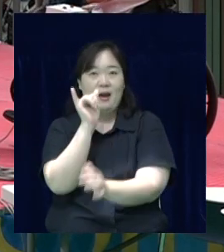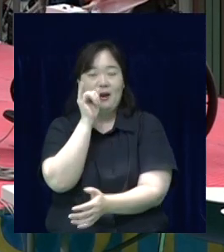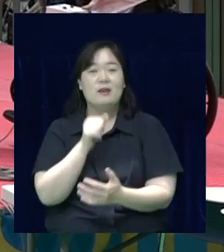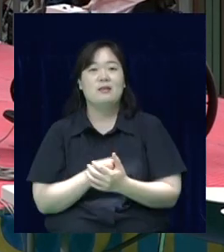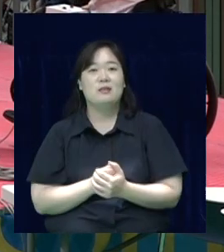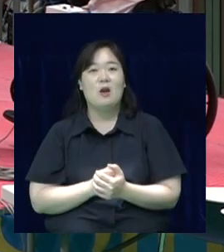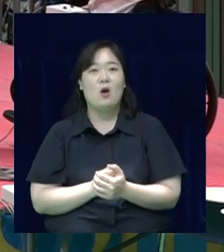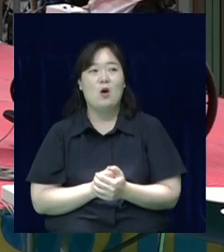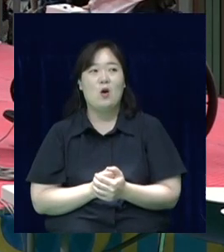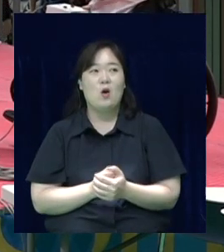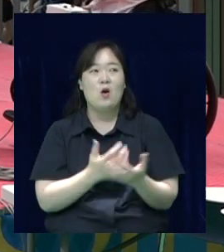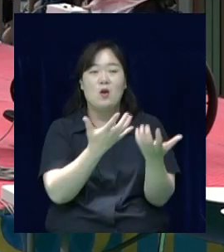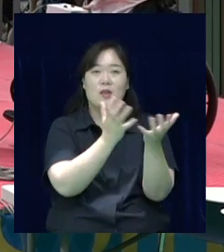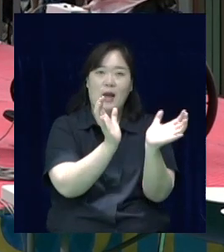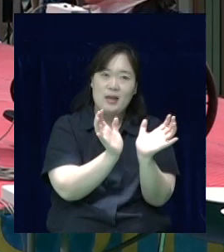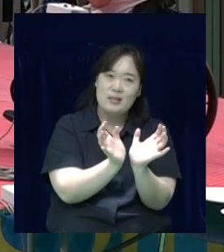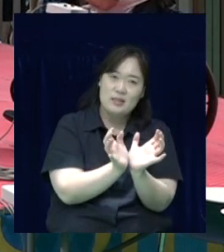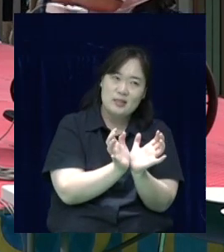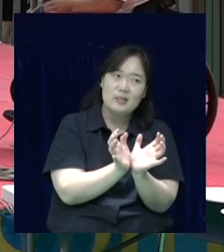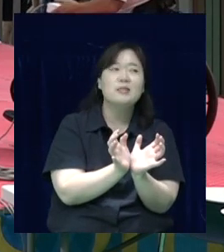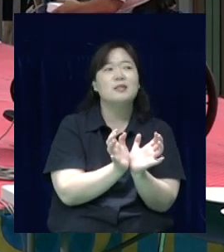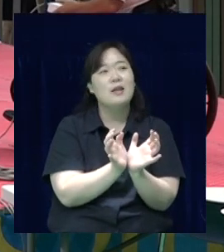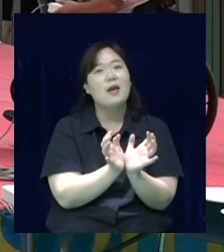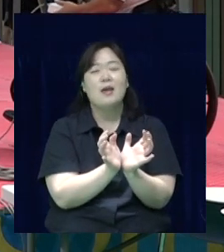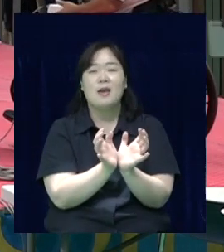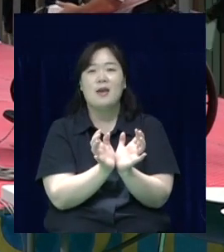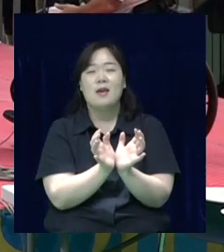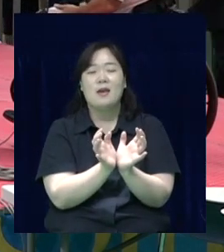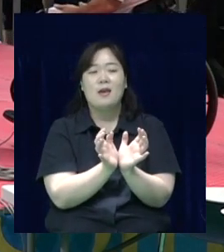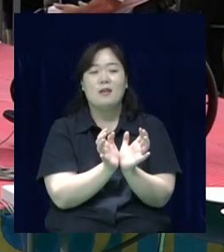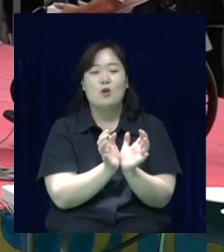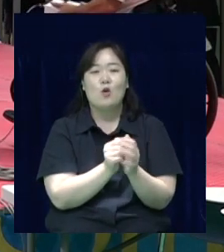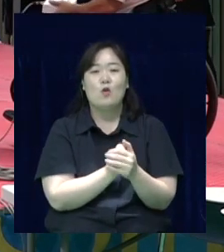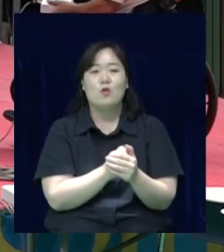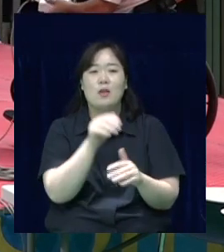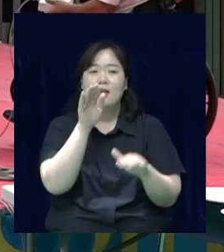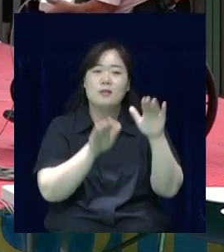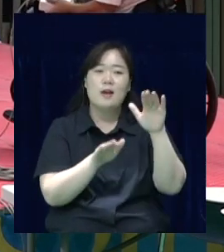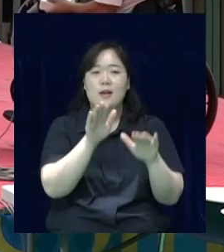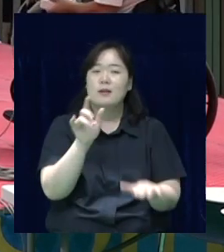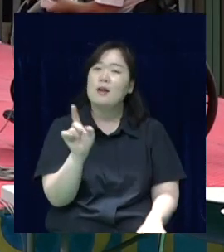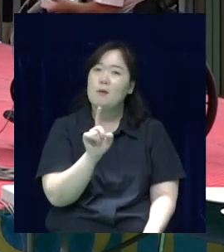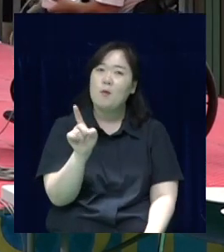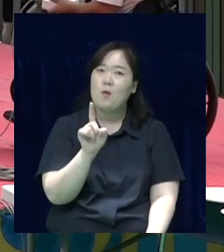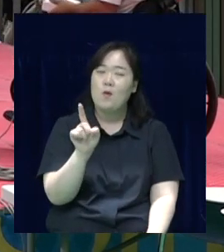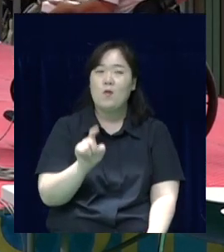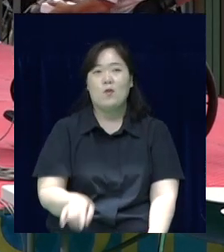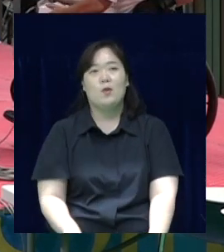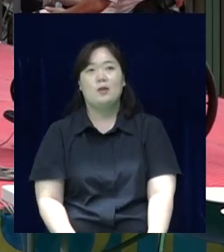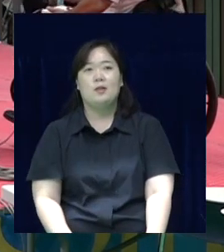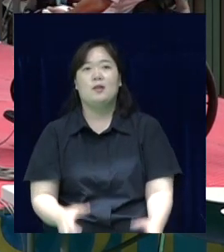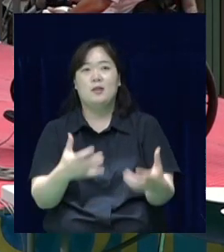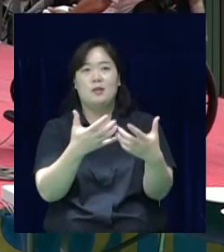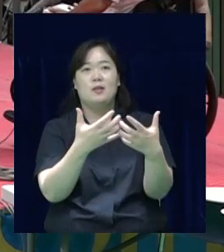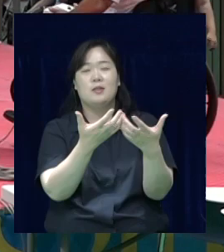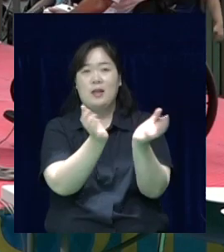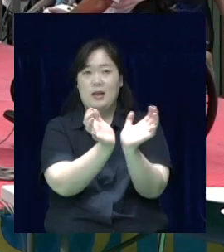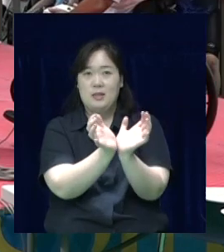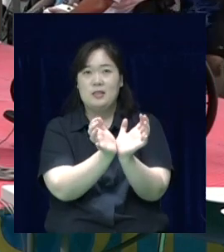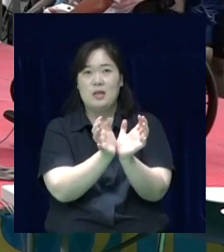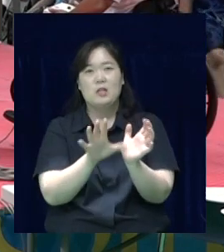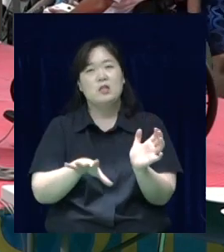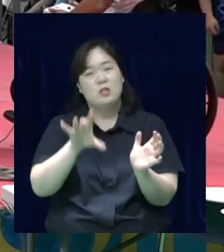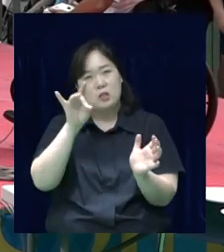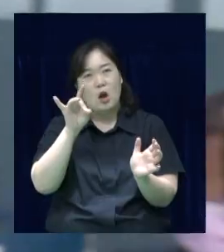묘미도 한번 또 느껴보실 수 있을 것 같습니다. 단체전은 좀 이제 차이를 두자면 어떤 부분들이 있을까요? 단체전 사실 뭐 저도